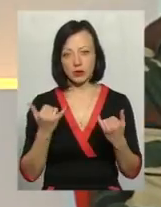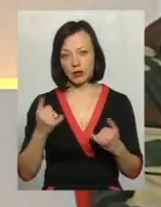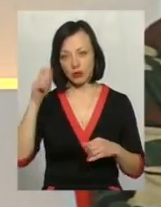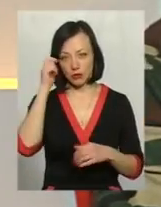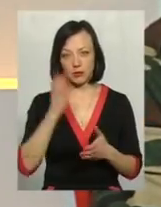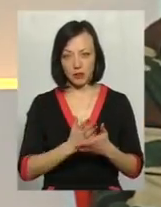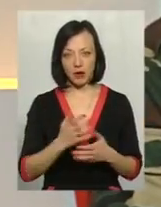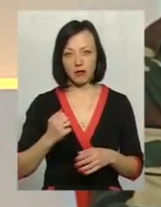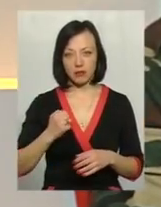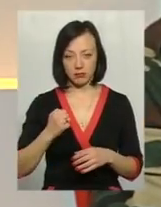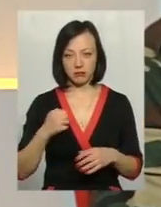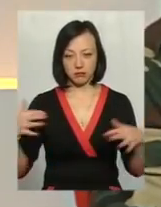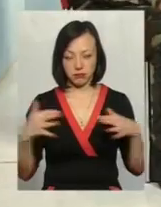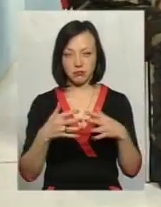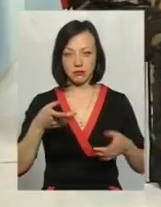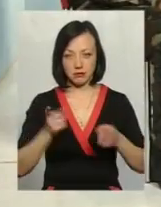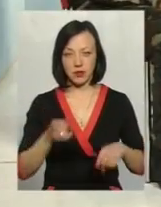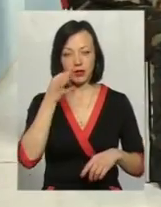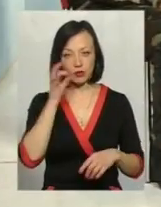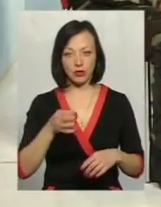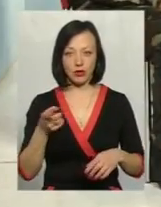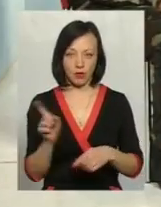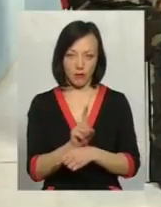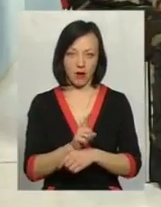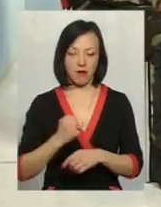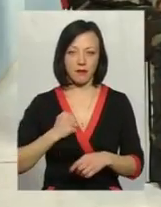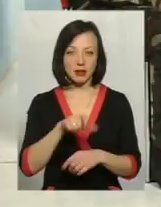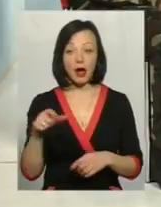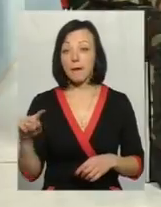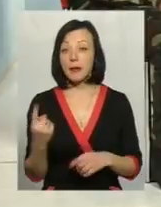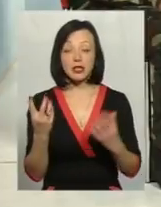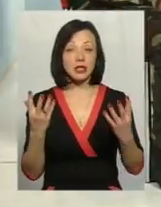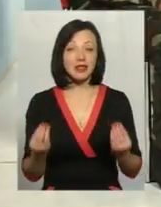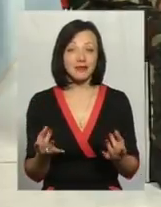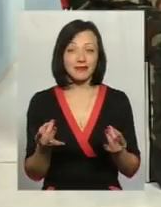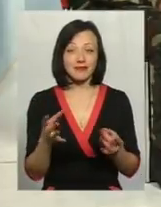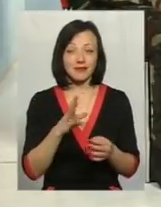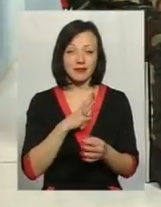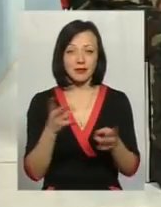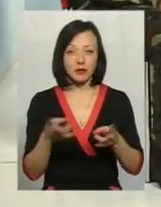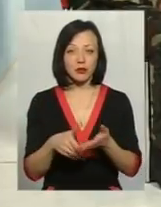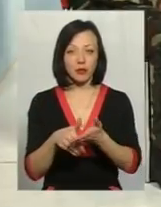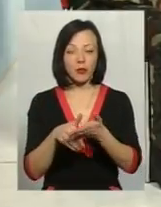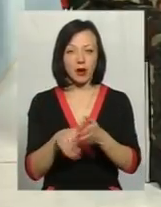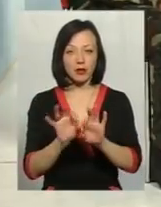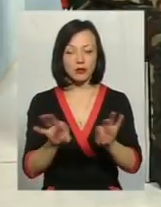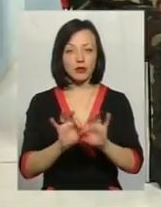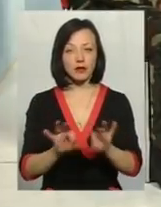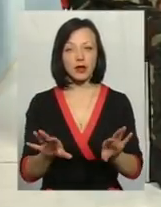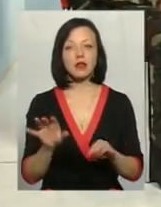вони мають бойовий досвід, вже вони нормальні бійці, а перші дні потрібно було допомагати,